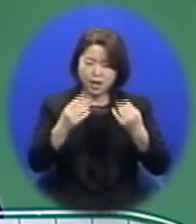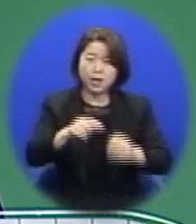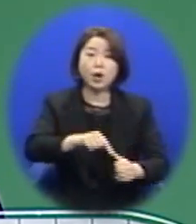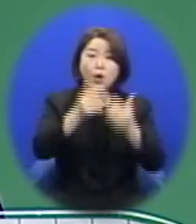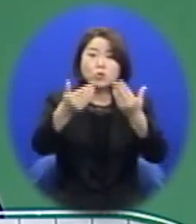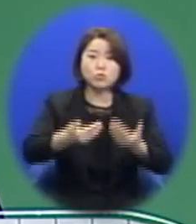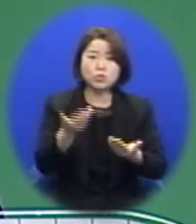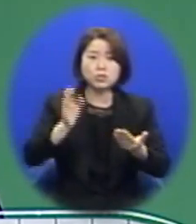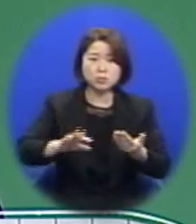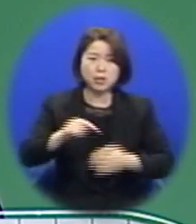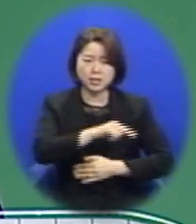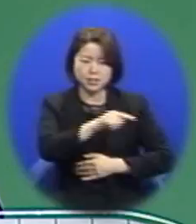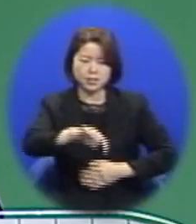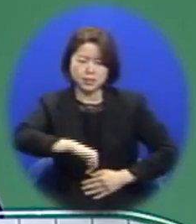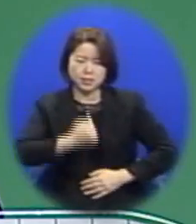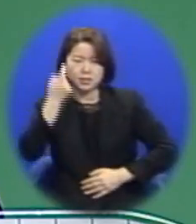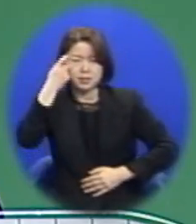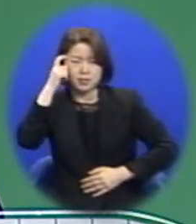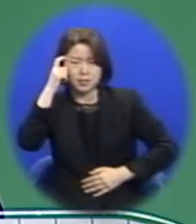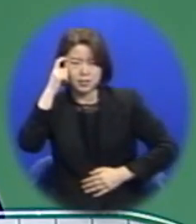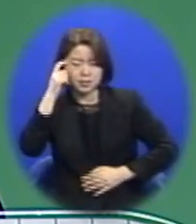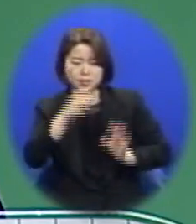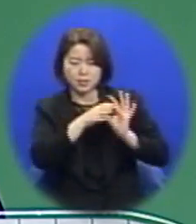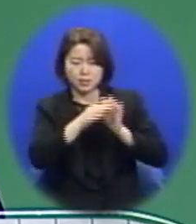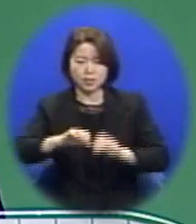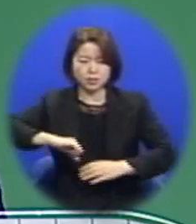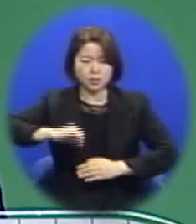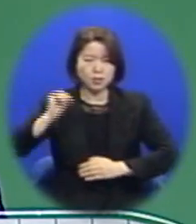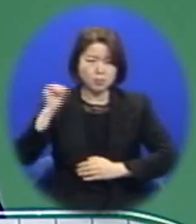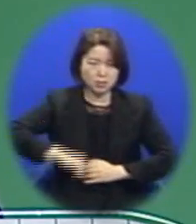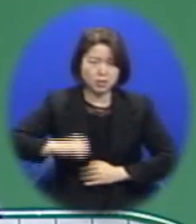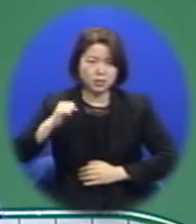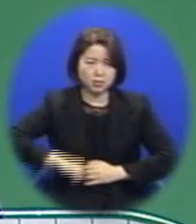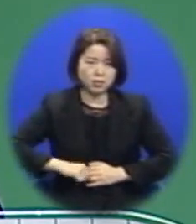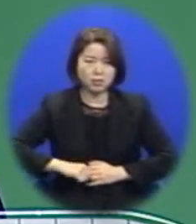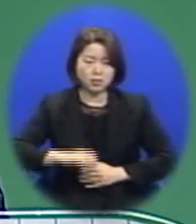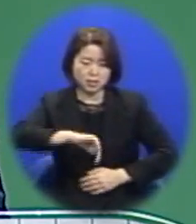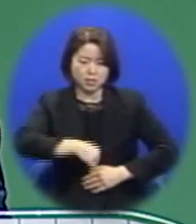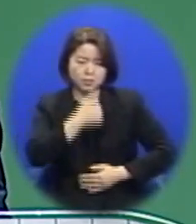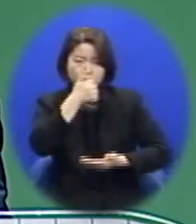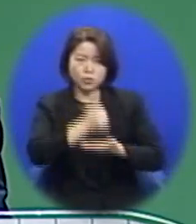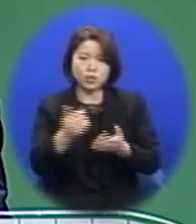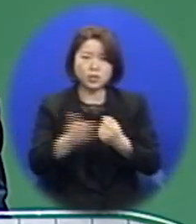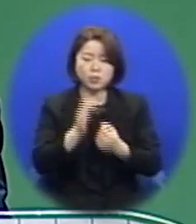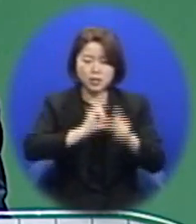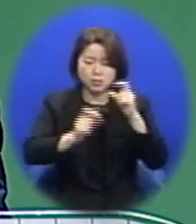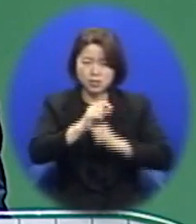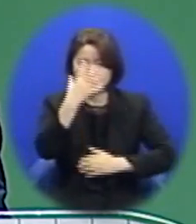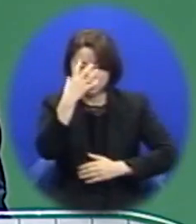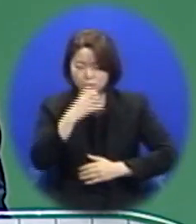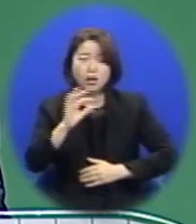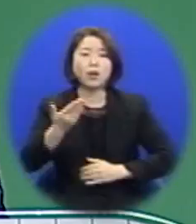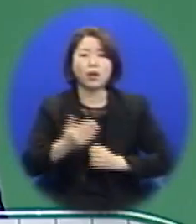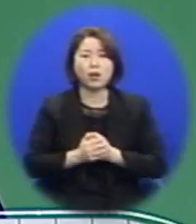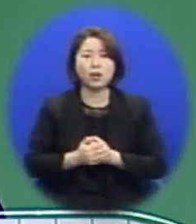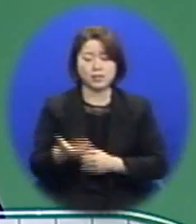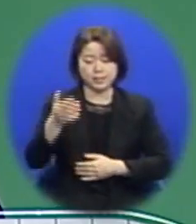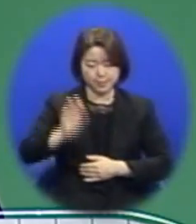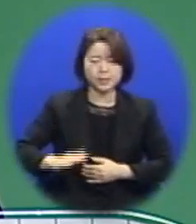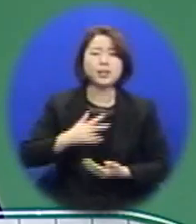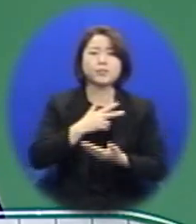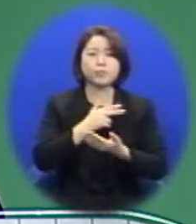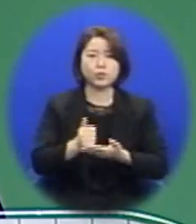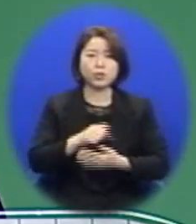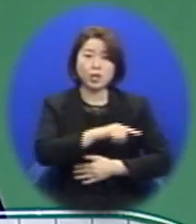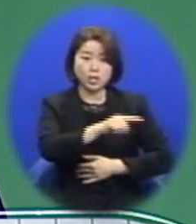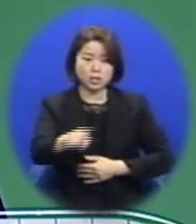그들은 자신들의 생각대로 계속하여 거역하며 자신들의 죄악으로 더욱 비참하게 되었습니다. 그러나 주님께서는